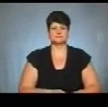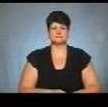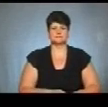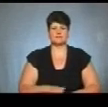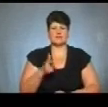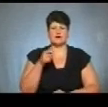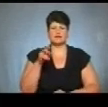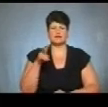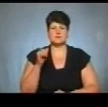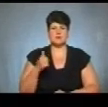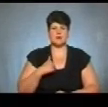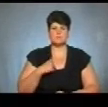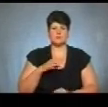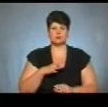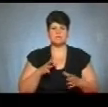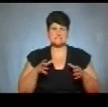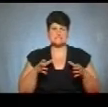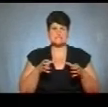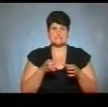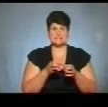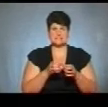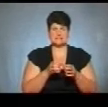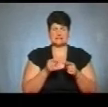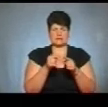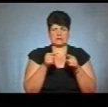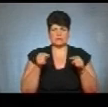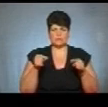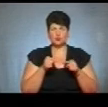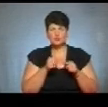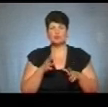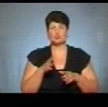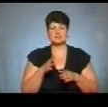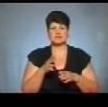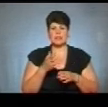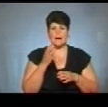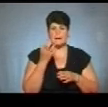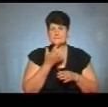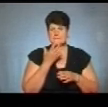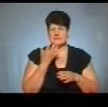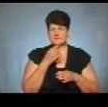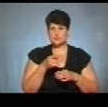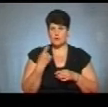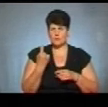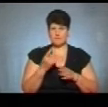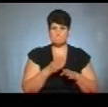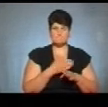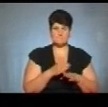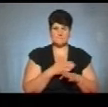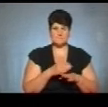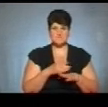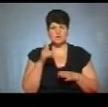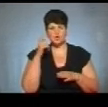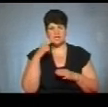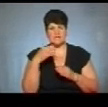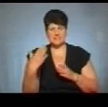Галицька армія була затиснута на невеликому трикутнику на півдні Тернопільської області між по лінії